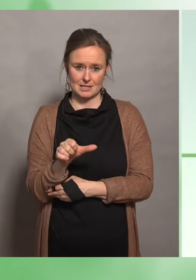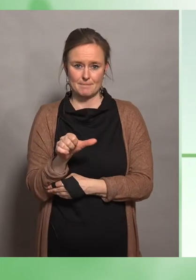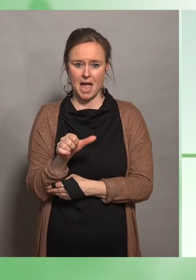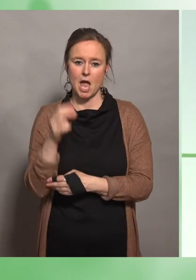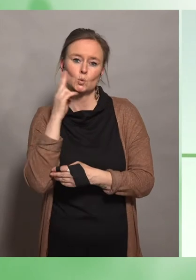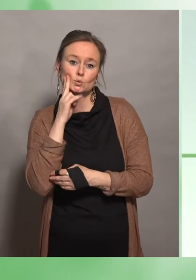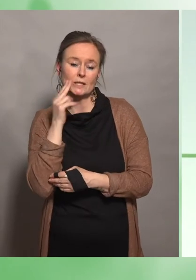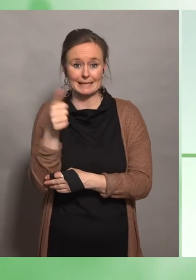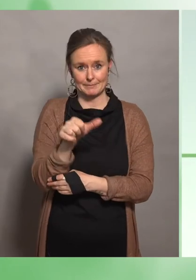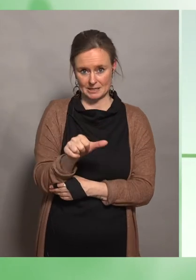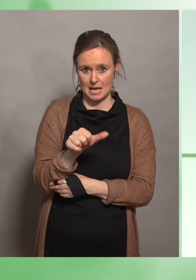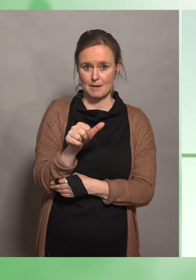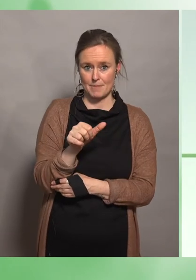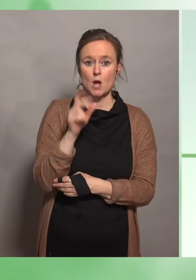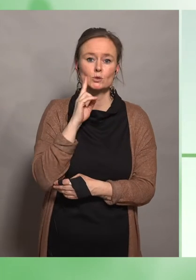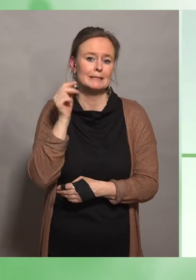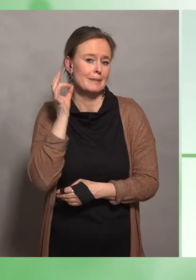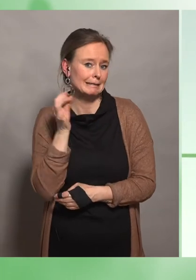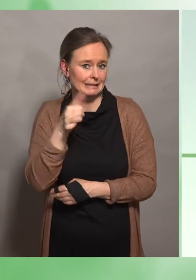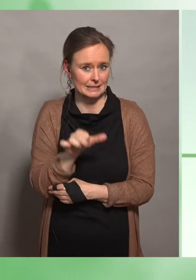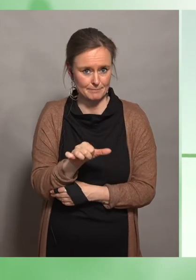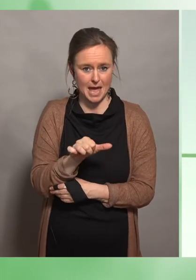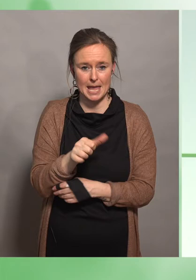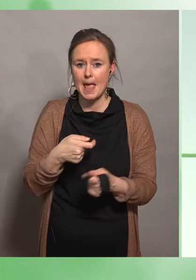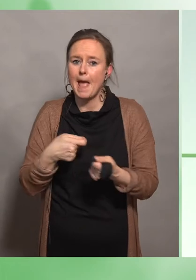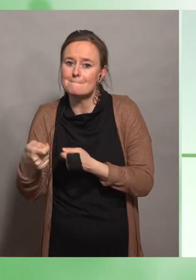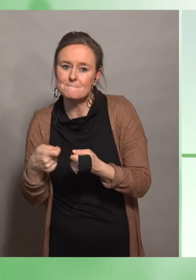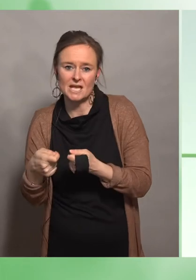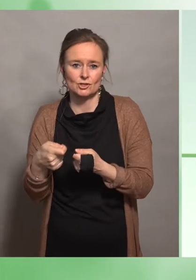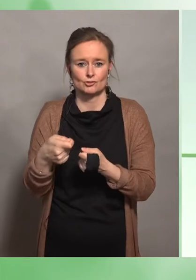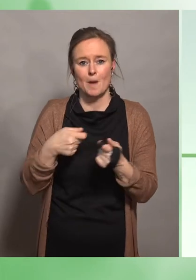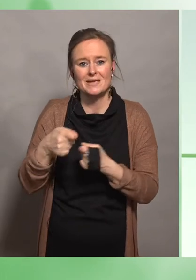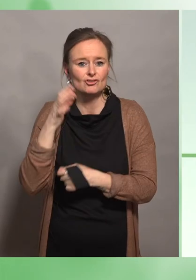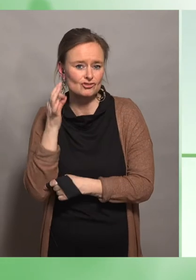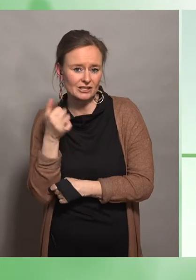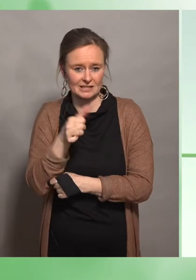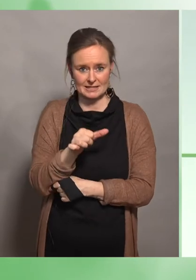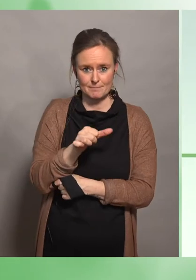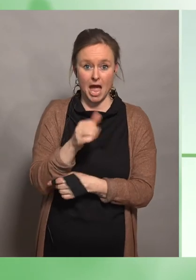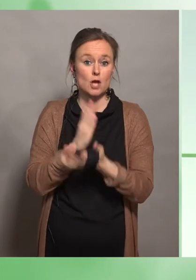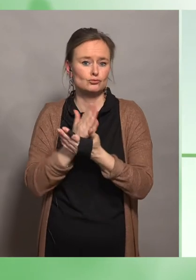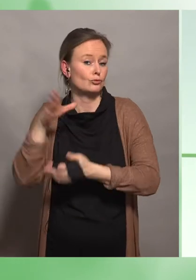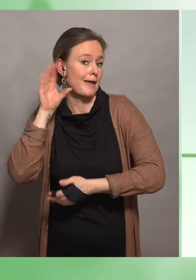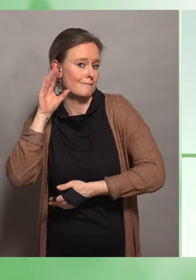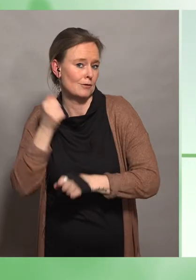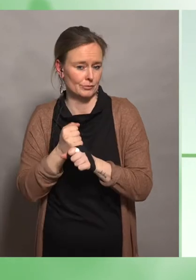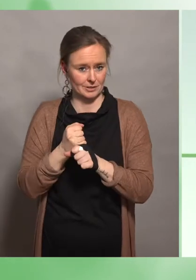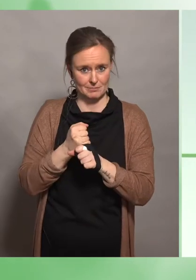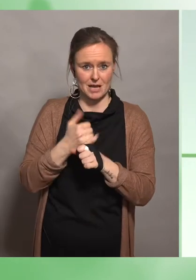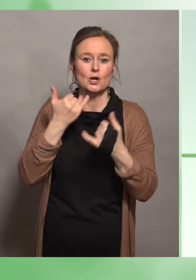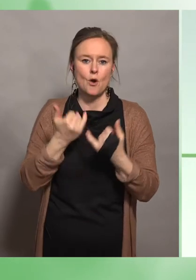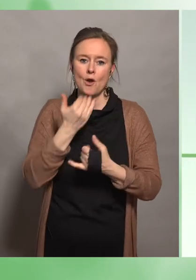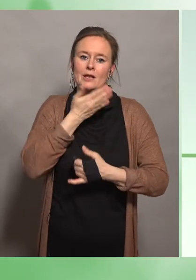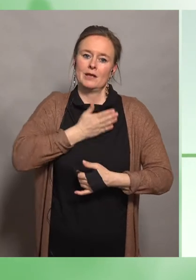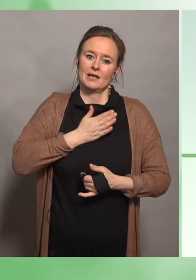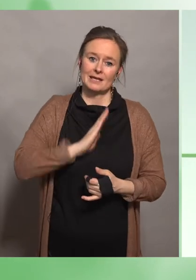Unternehmer dabei und Unternehmerinnen und Managerinnen und Manager, die Erfahrungen damit gesammelt haben, die sie Ihnen heute